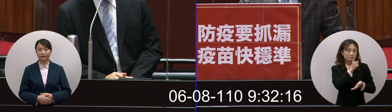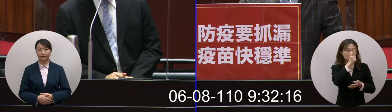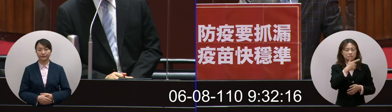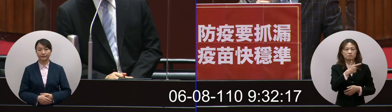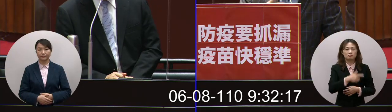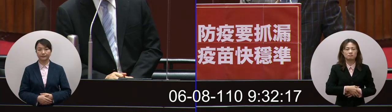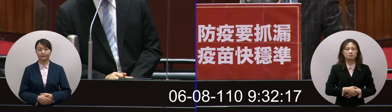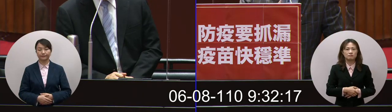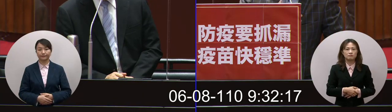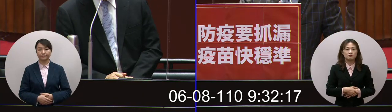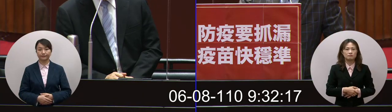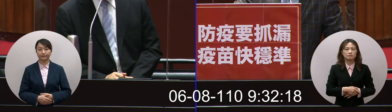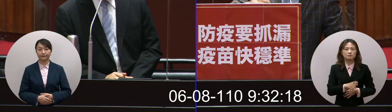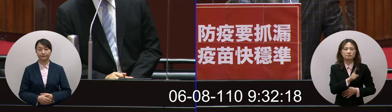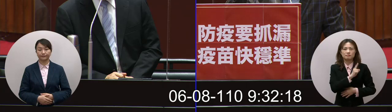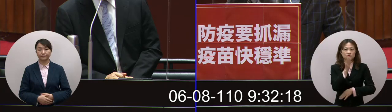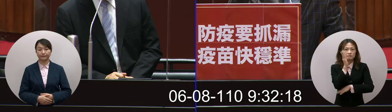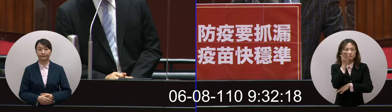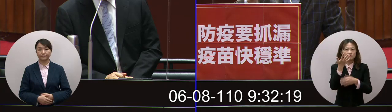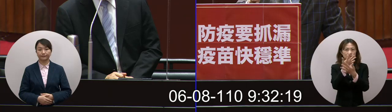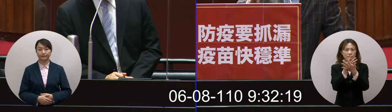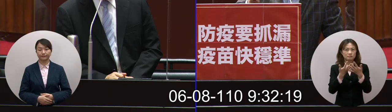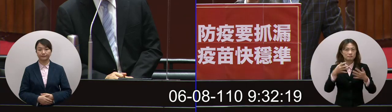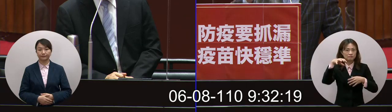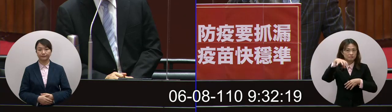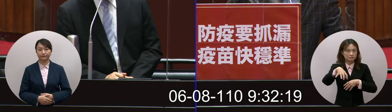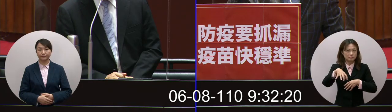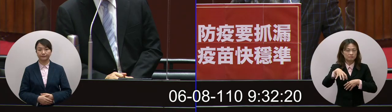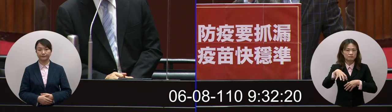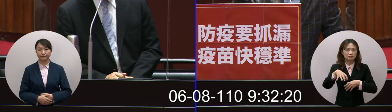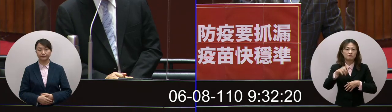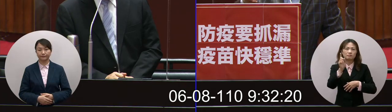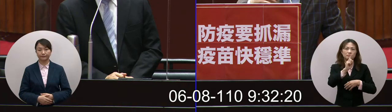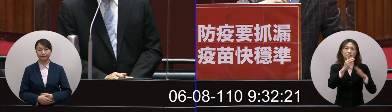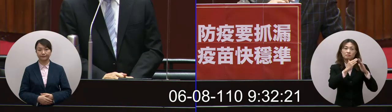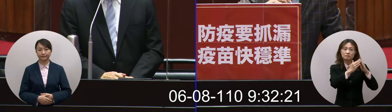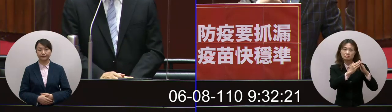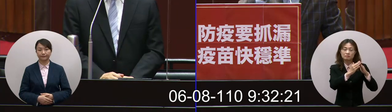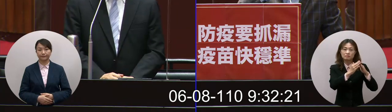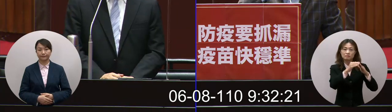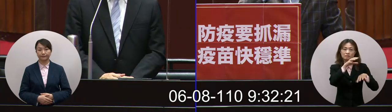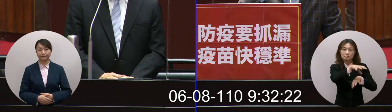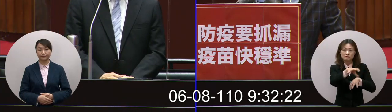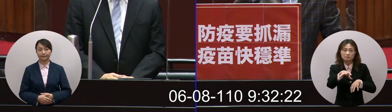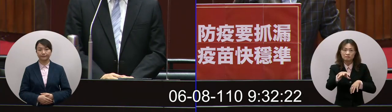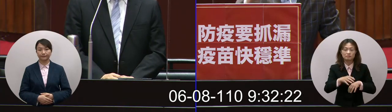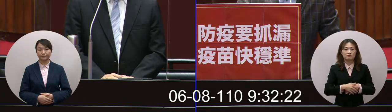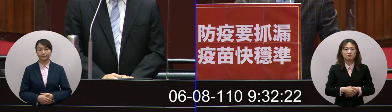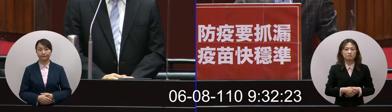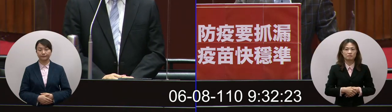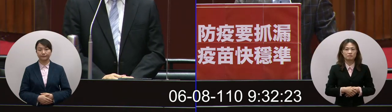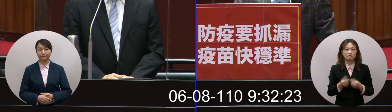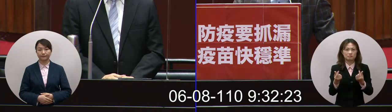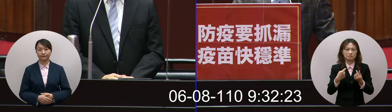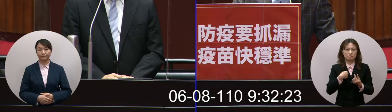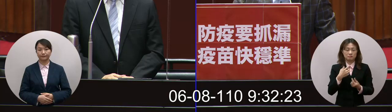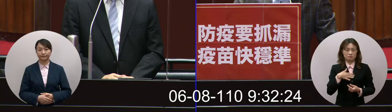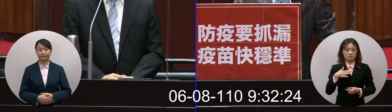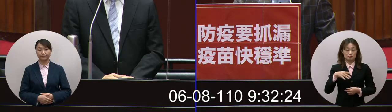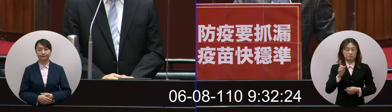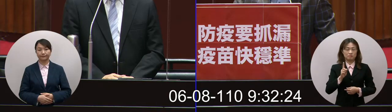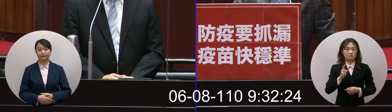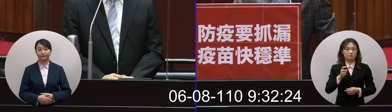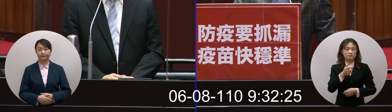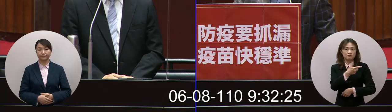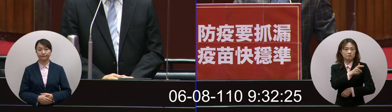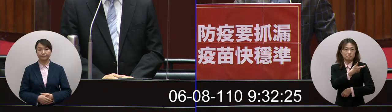个哦，是阮家己的网站到底是对一个城市哦啊，比如讲阮后一个阶段，就我所知疫苗。哦，咱爱准备